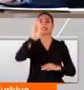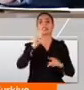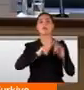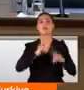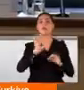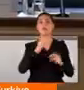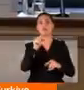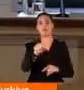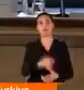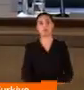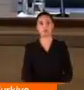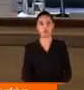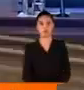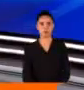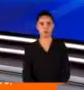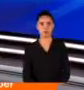diplomasi budur.